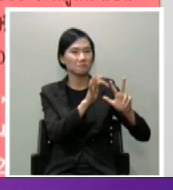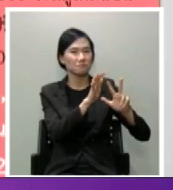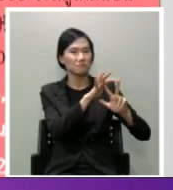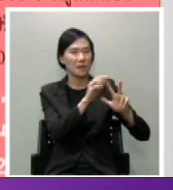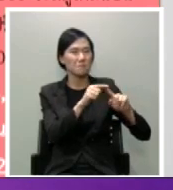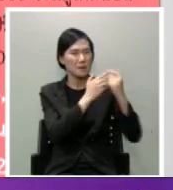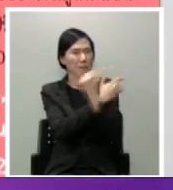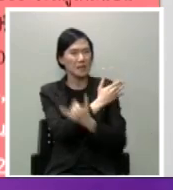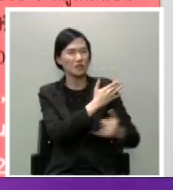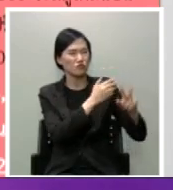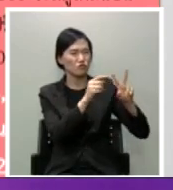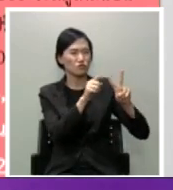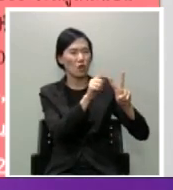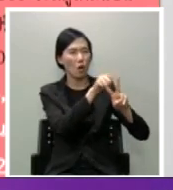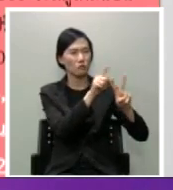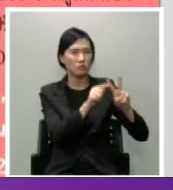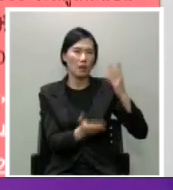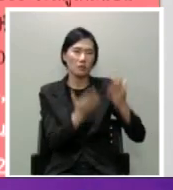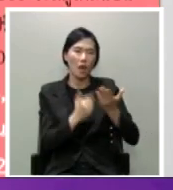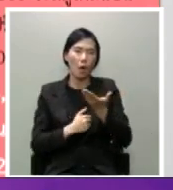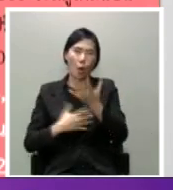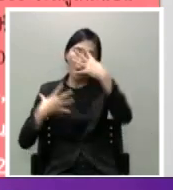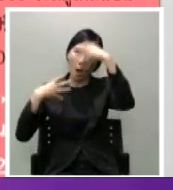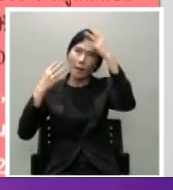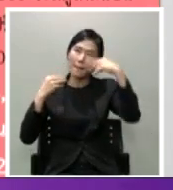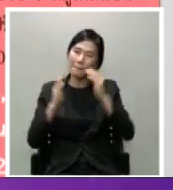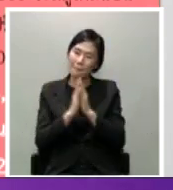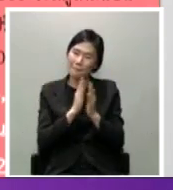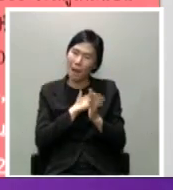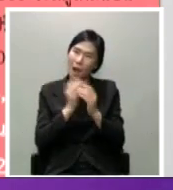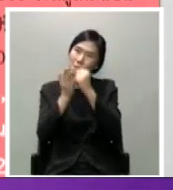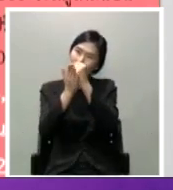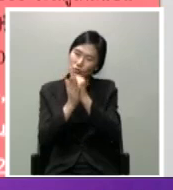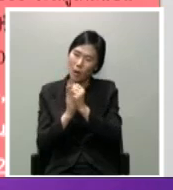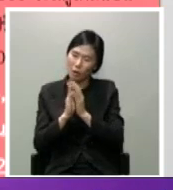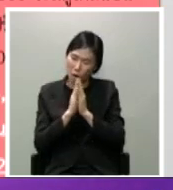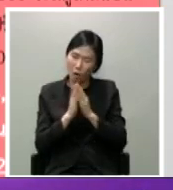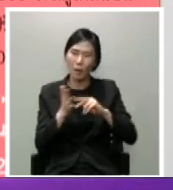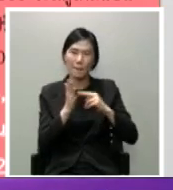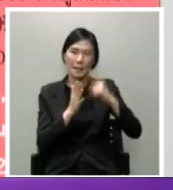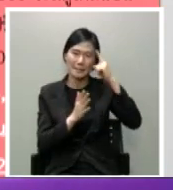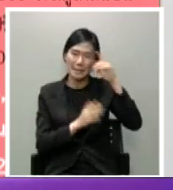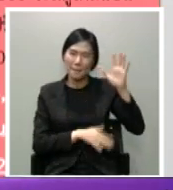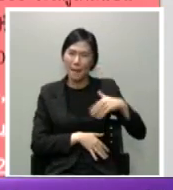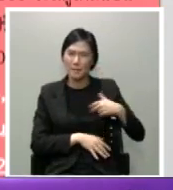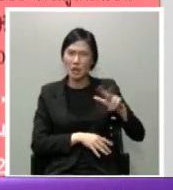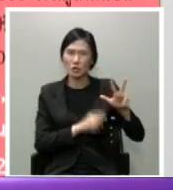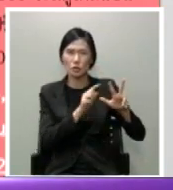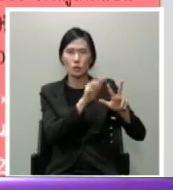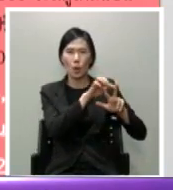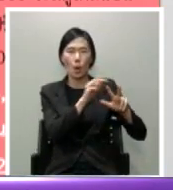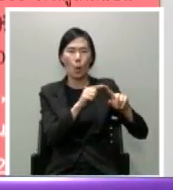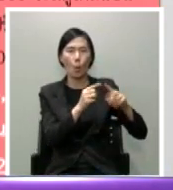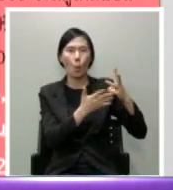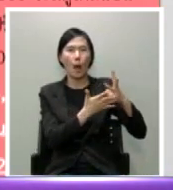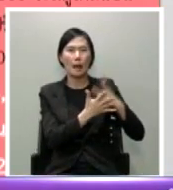ประเทศเดชบุญคุณพระช่วยพระสยามเทวาธิราชช่วย2คนที่มาจาก2ประเทศนั้นหมดวาระ